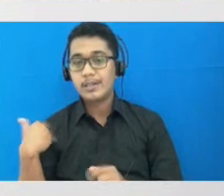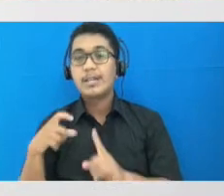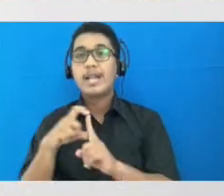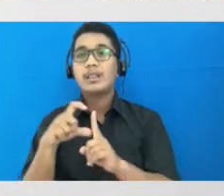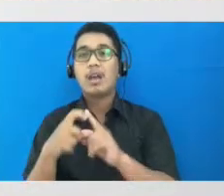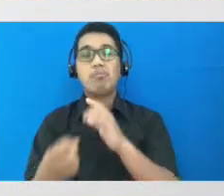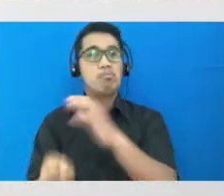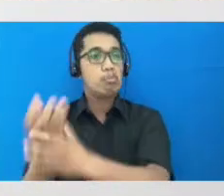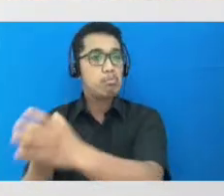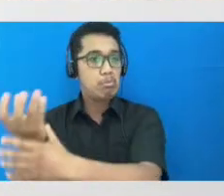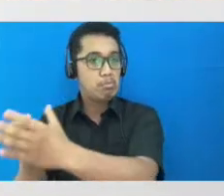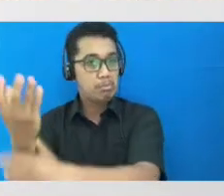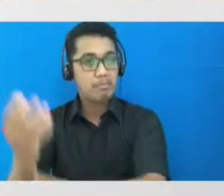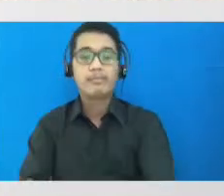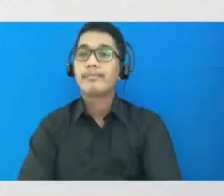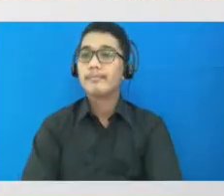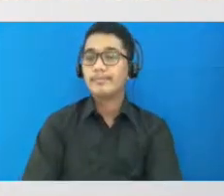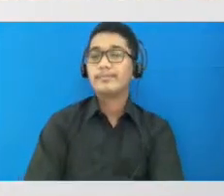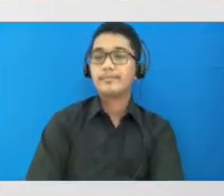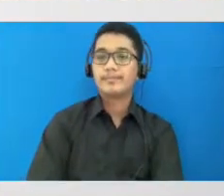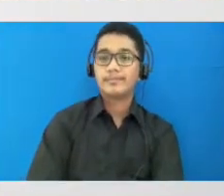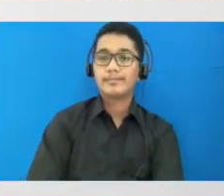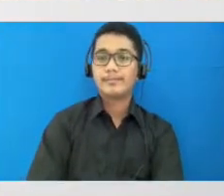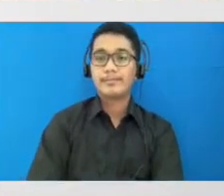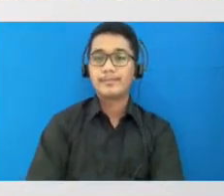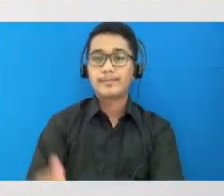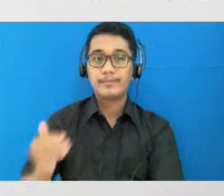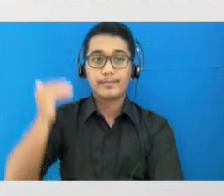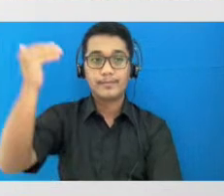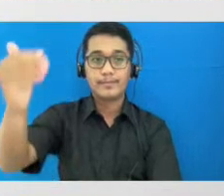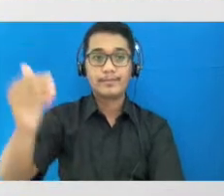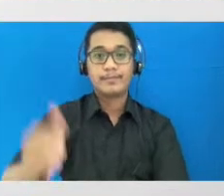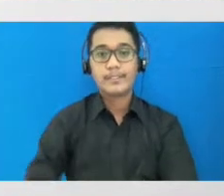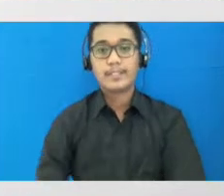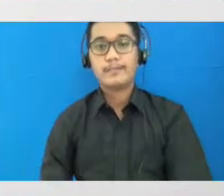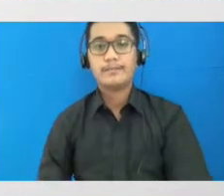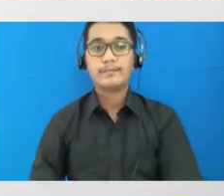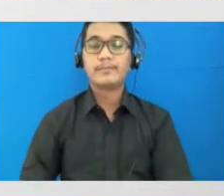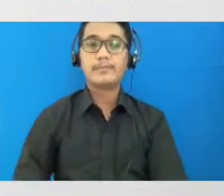lainnya di platform-platform lain. Next slide.